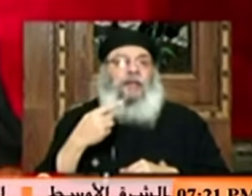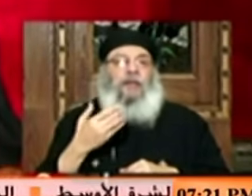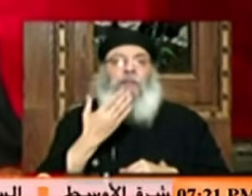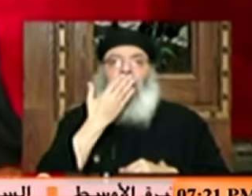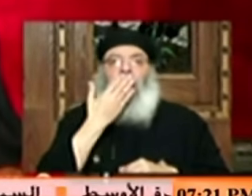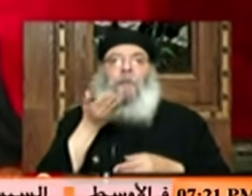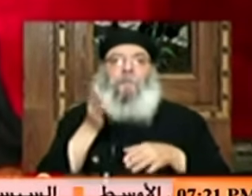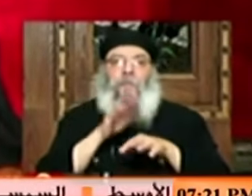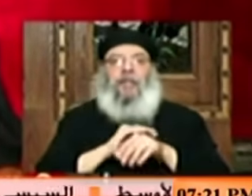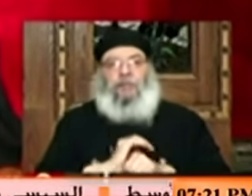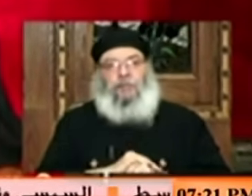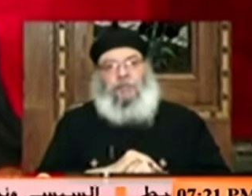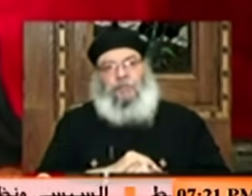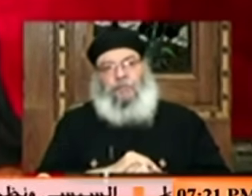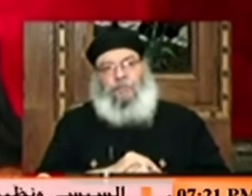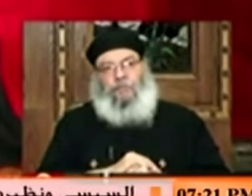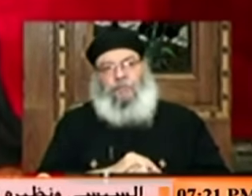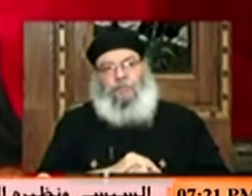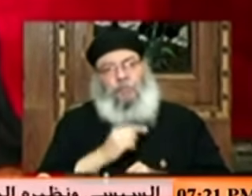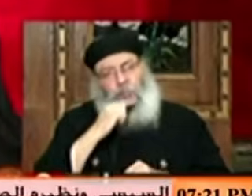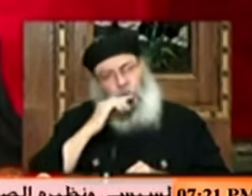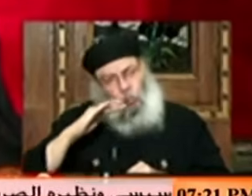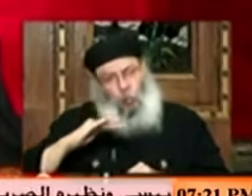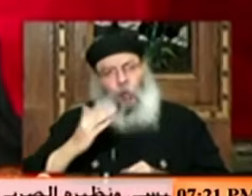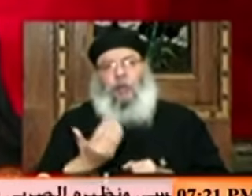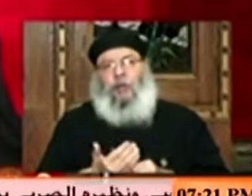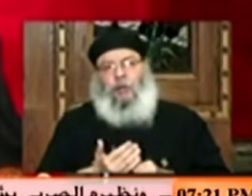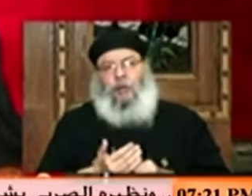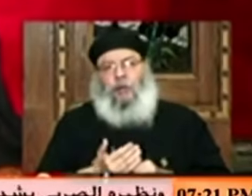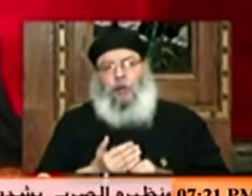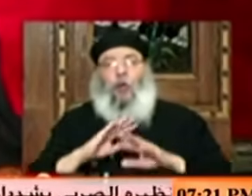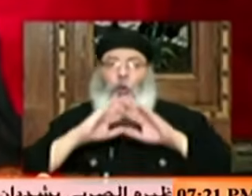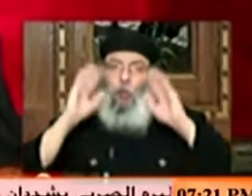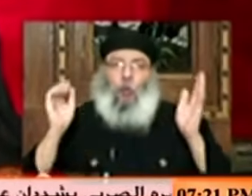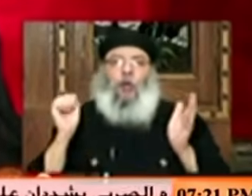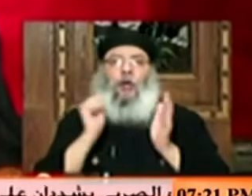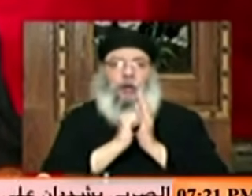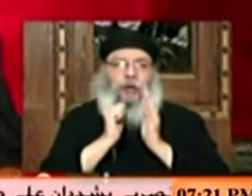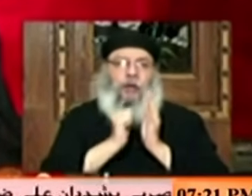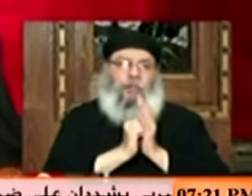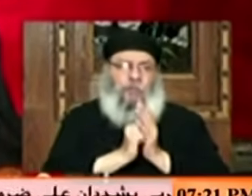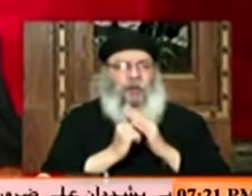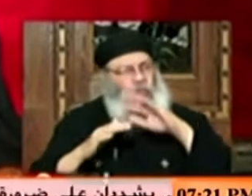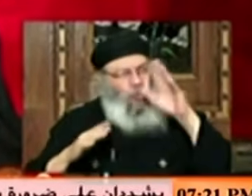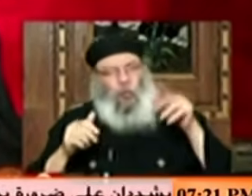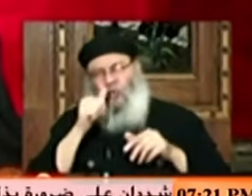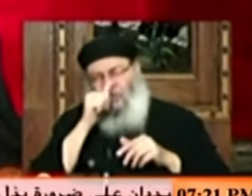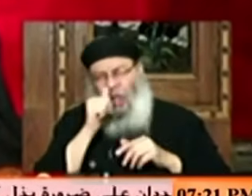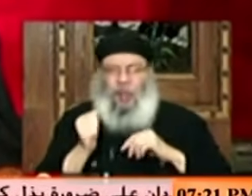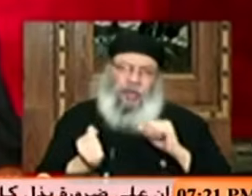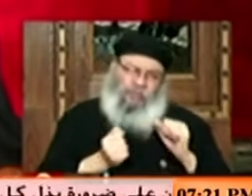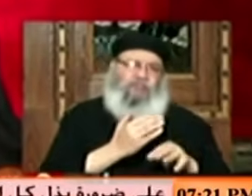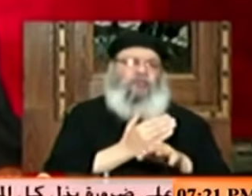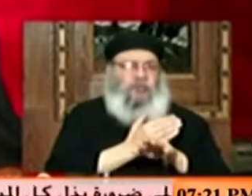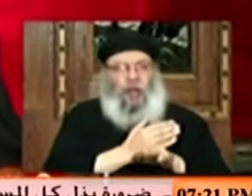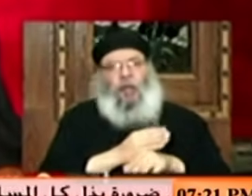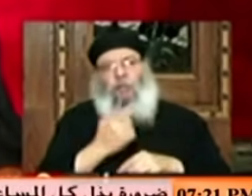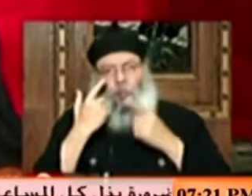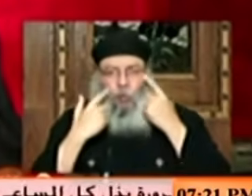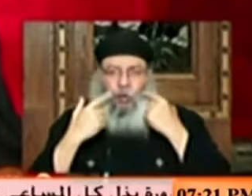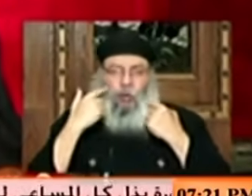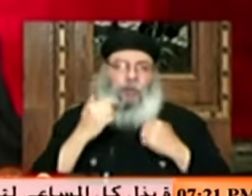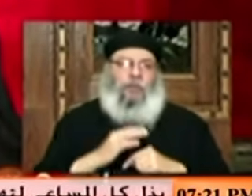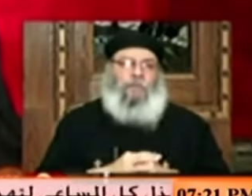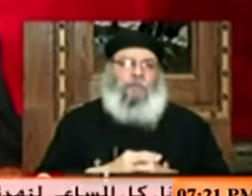توفى فطبعا بنت صغيره والبيت كله بقى فيه يعني اضراب وقلق وتعب وبكاء